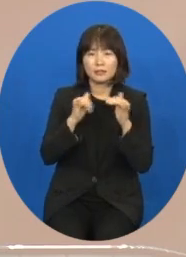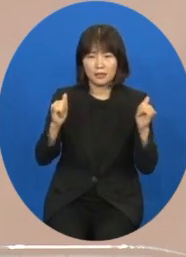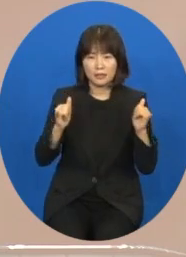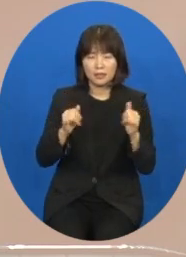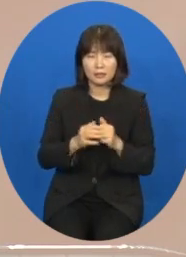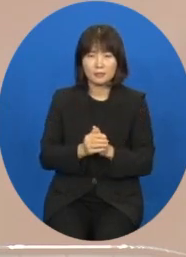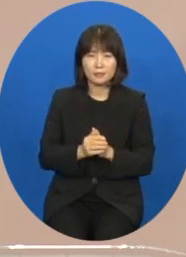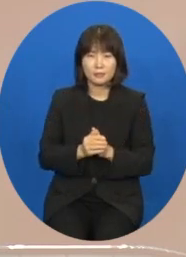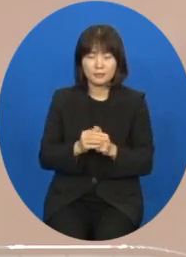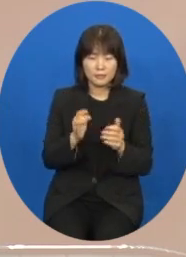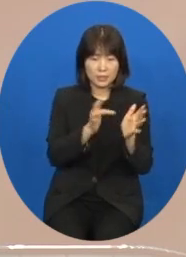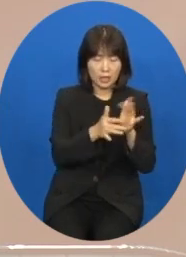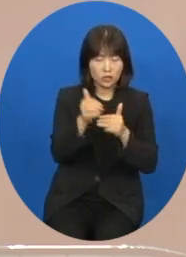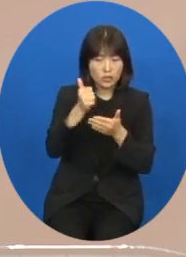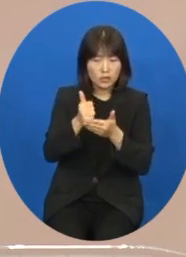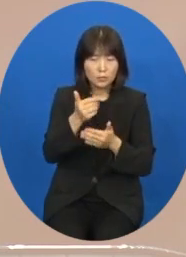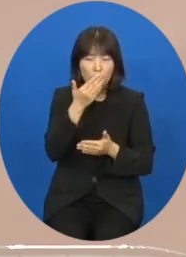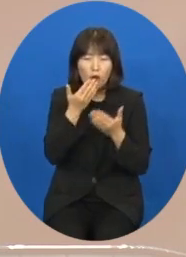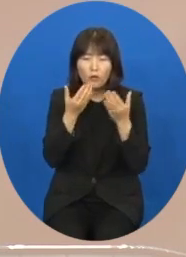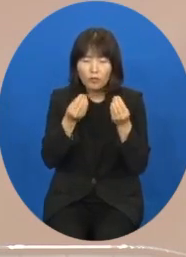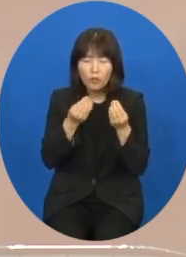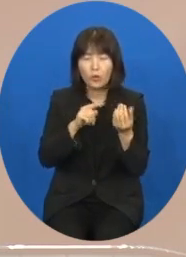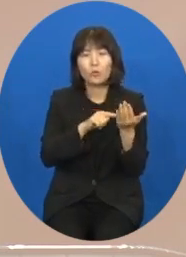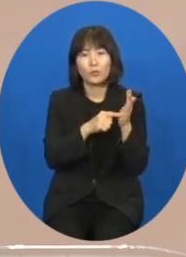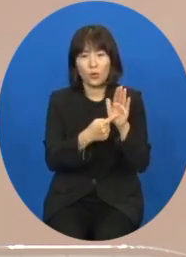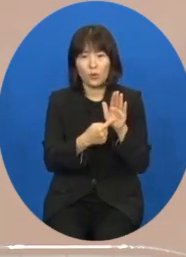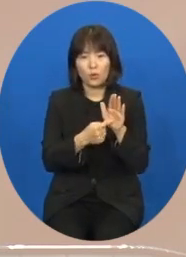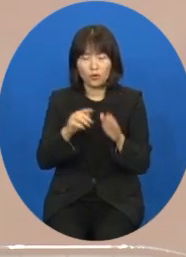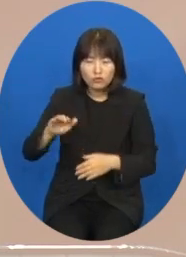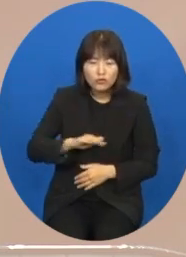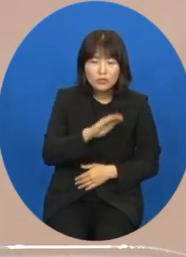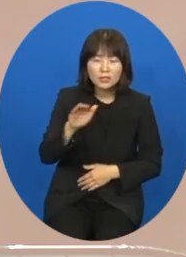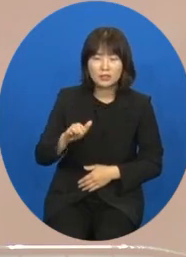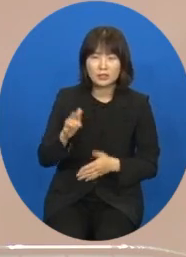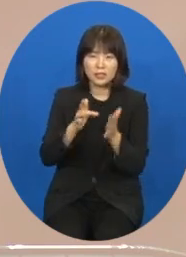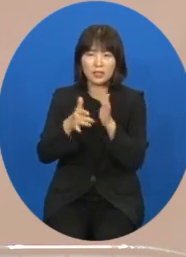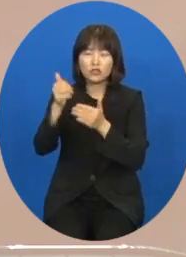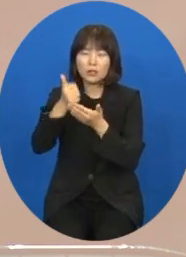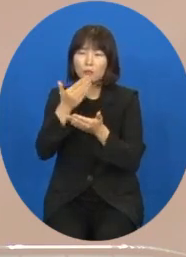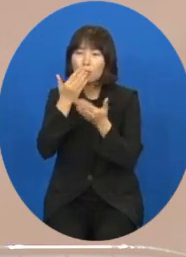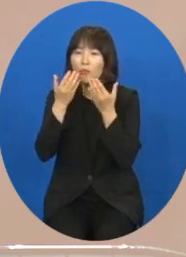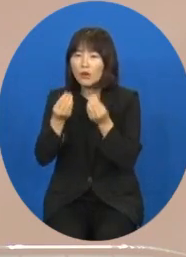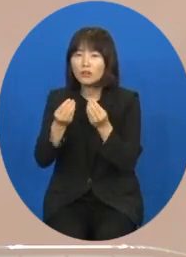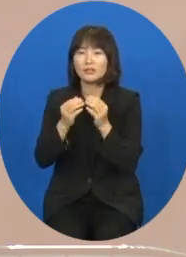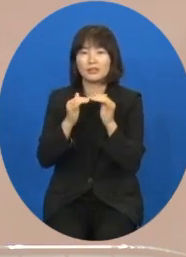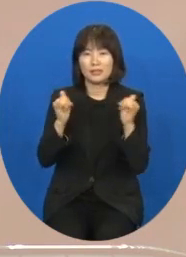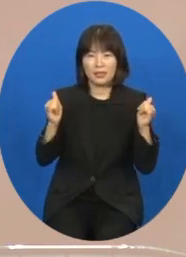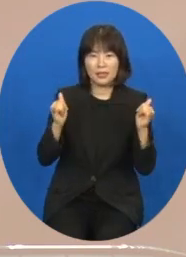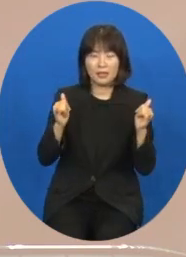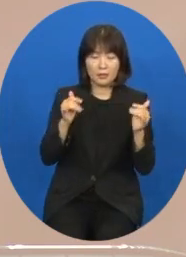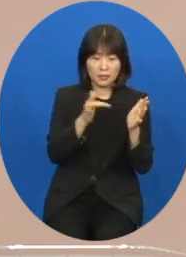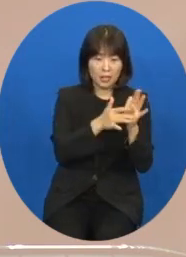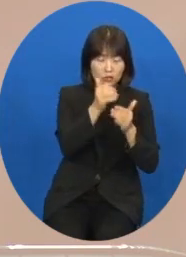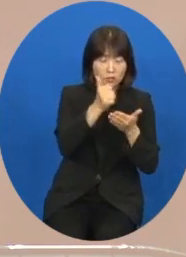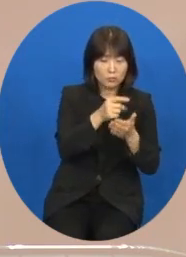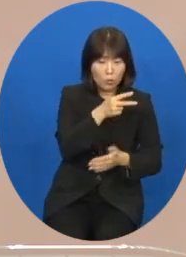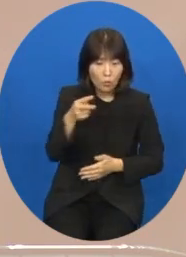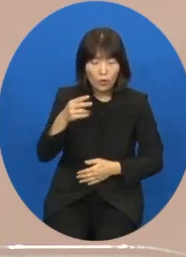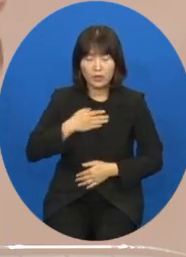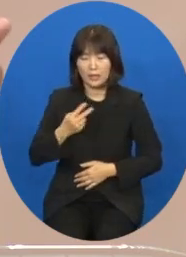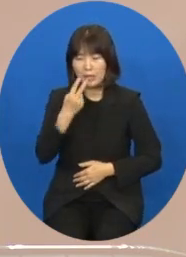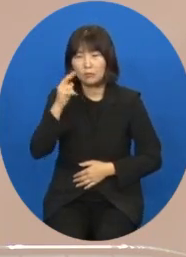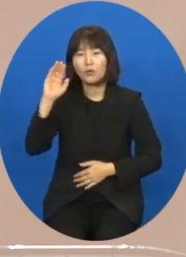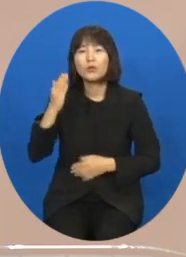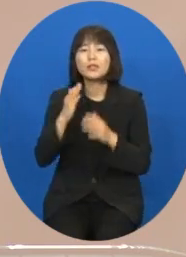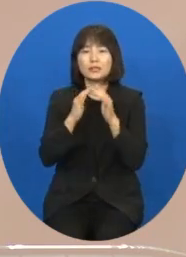예수님을 먹었다고 표현하는 거죠. 우리는 예수님을 먹은 사람, 예수님이 내 생명이 되신 사람. 그